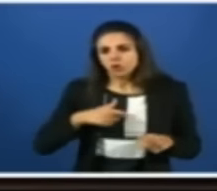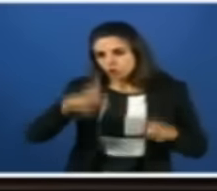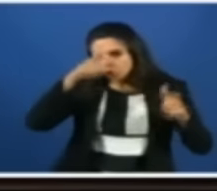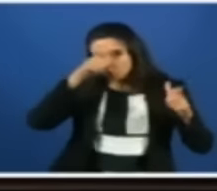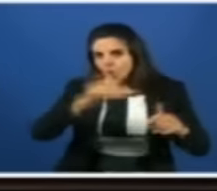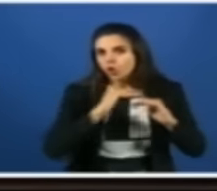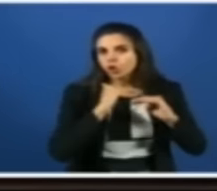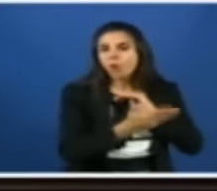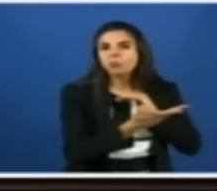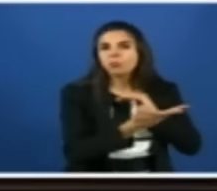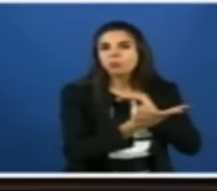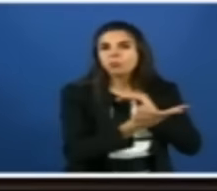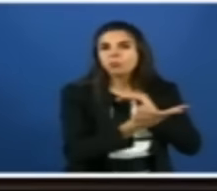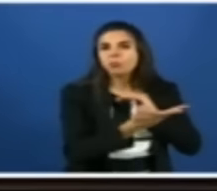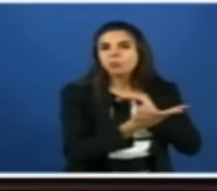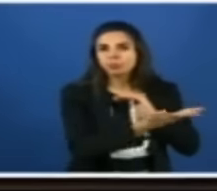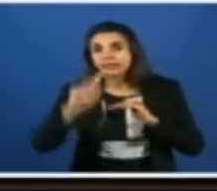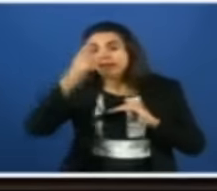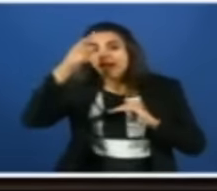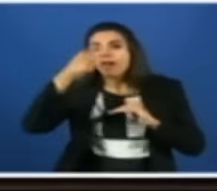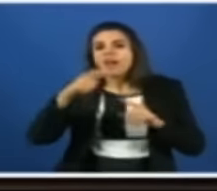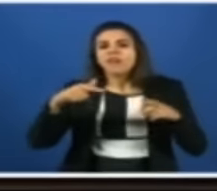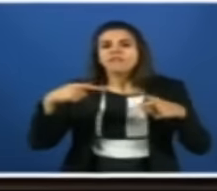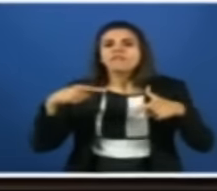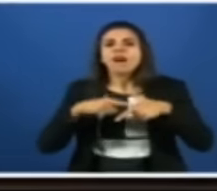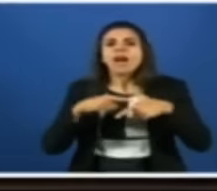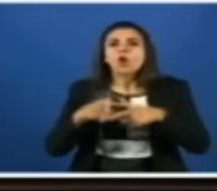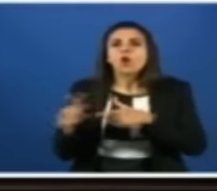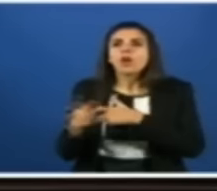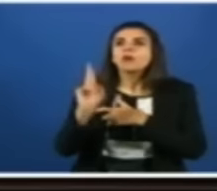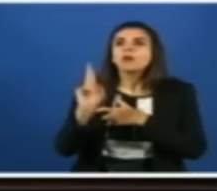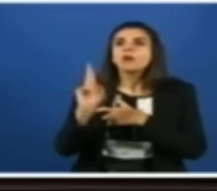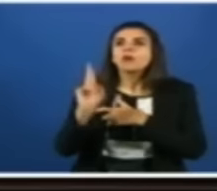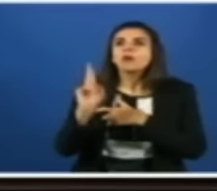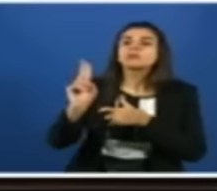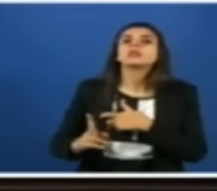millet sadece FETÖ'cü teröristleri